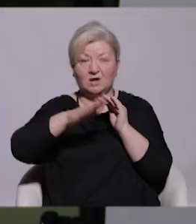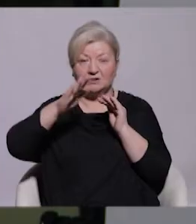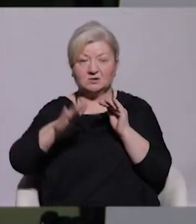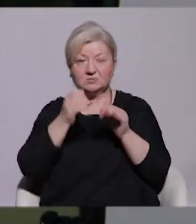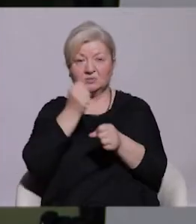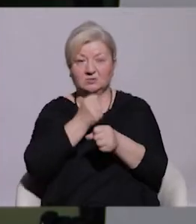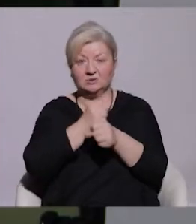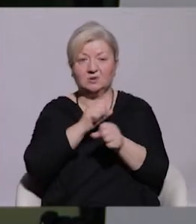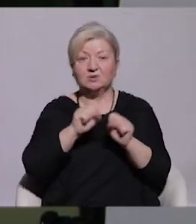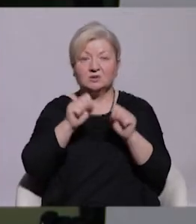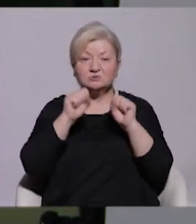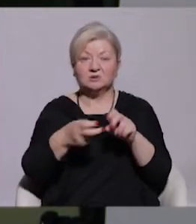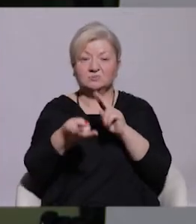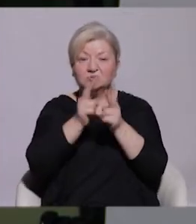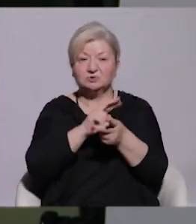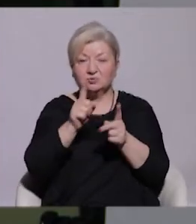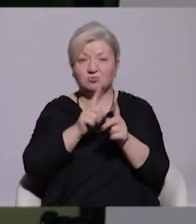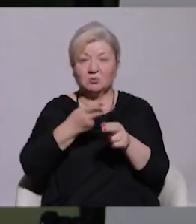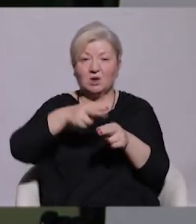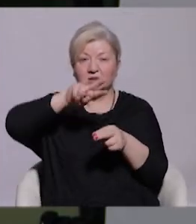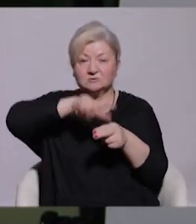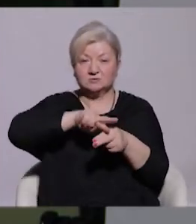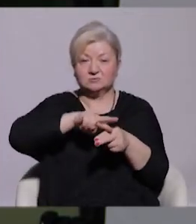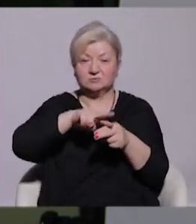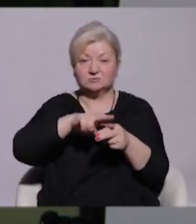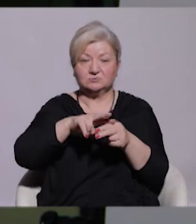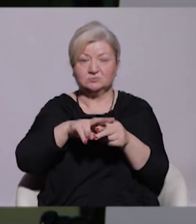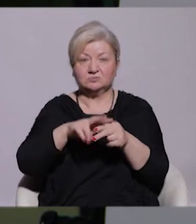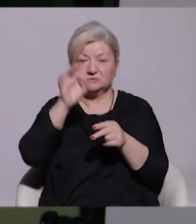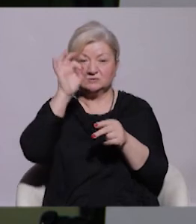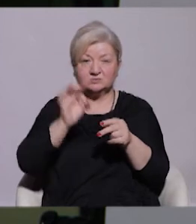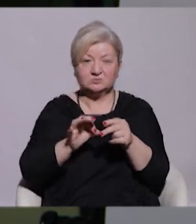რა შეგვიძლია შევცვალოთ ისეთი, რომ სიხშირე გაიზარდოს ორჯერ?